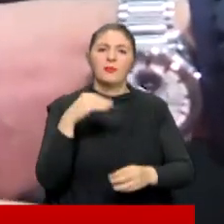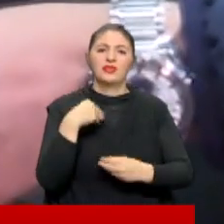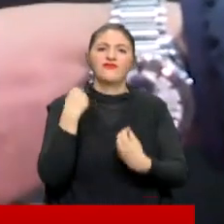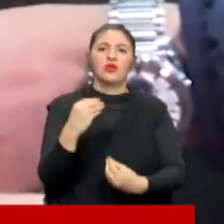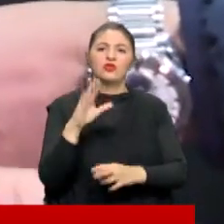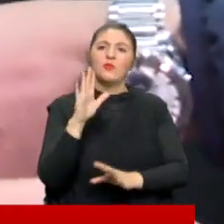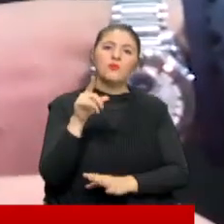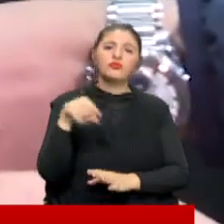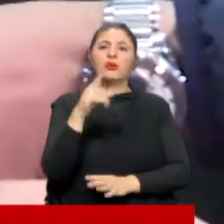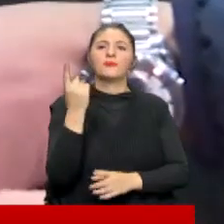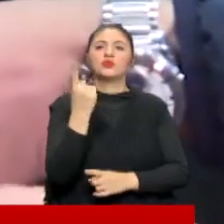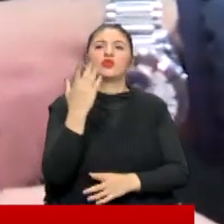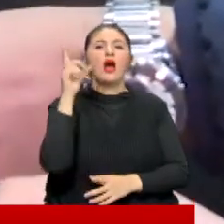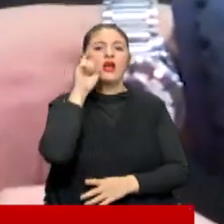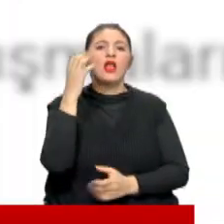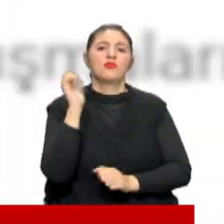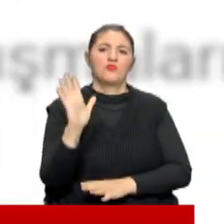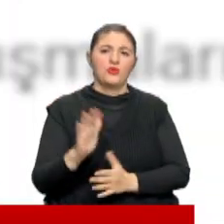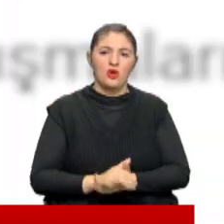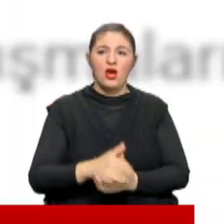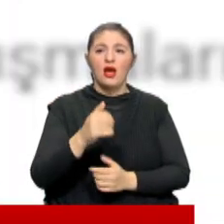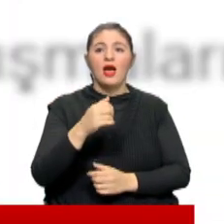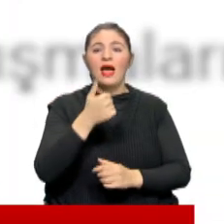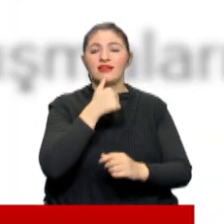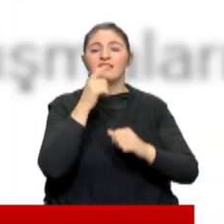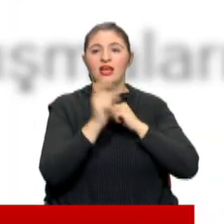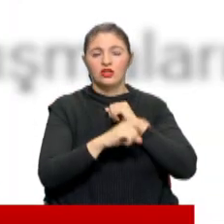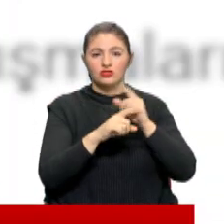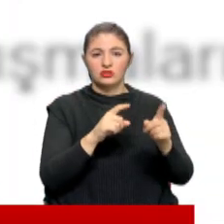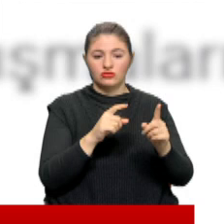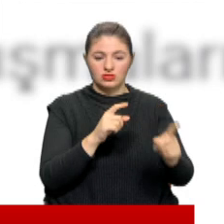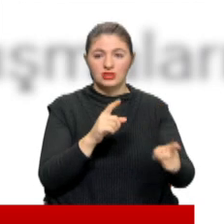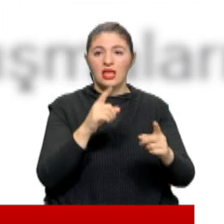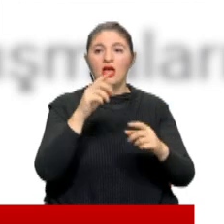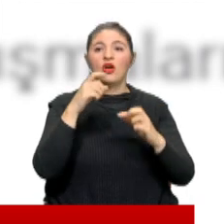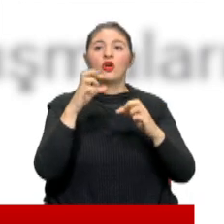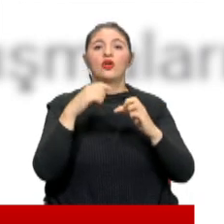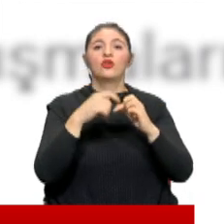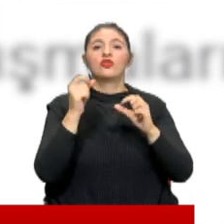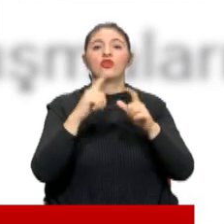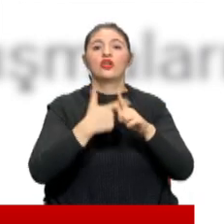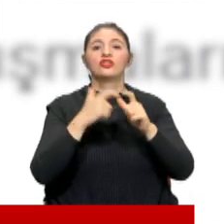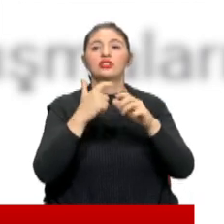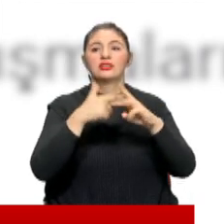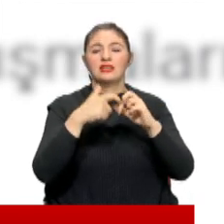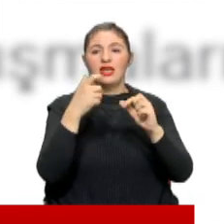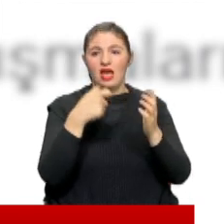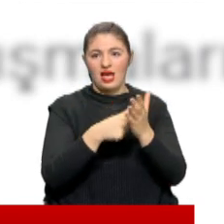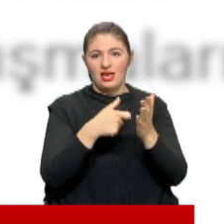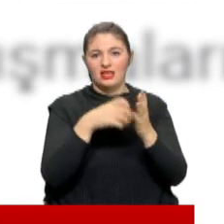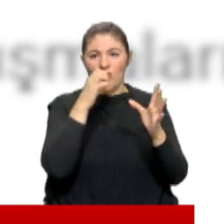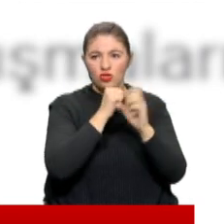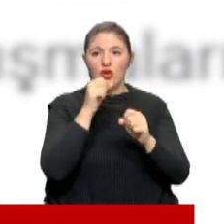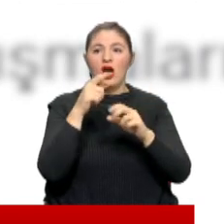veriyoruz Fakat bunlar bir türlü akıllanmıyor erkek teröristin PKK terör örgütü üyesi rojger kod adlı Ali örek olduğu kadın